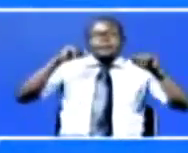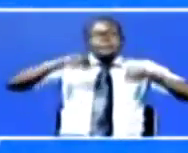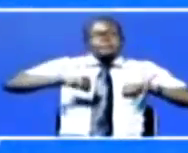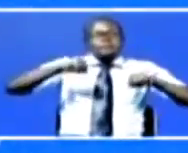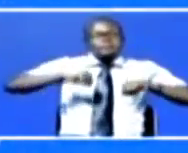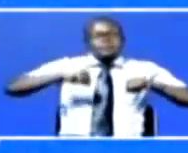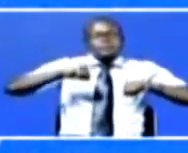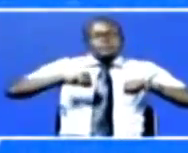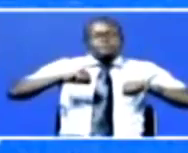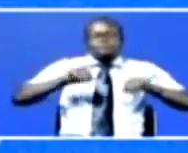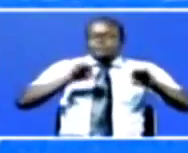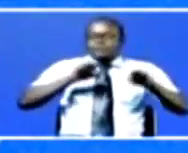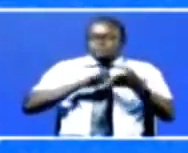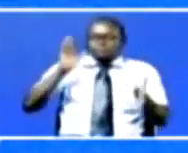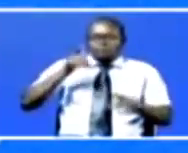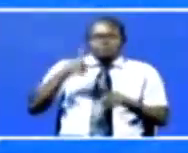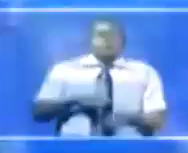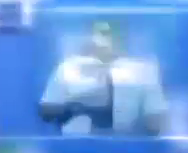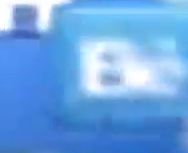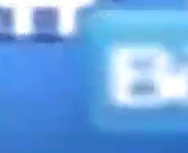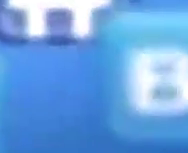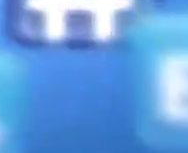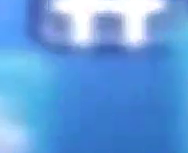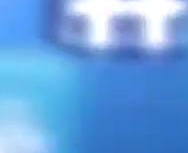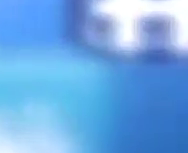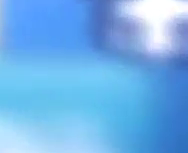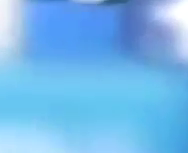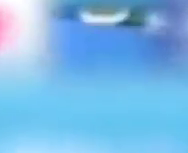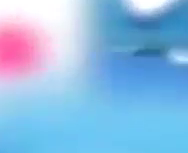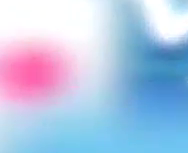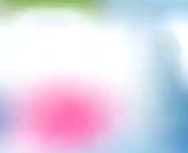Elvis Kosgei na maelezo zaidi.